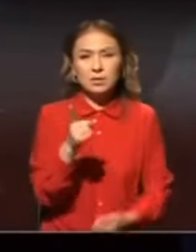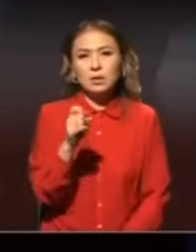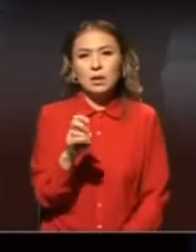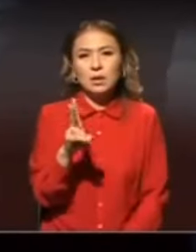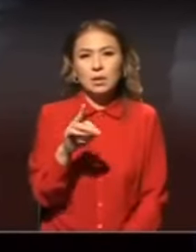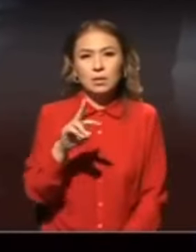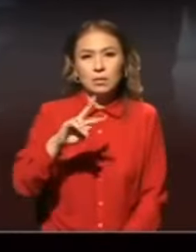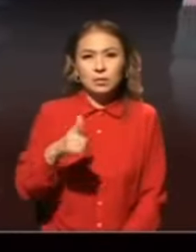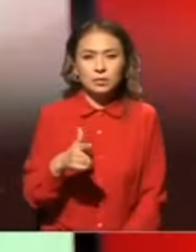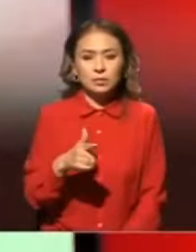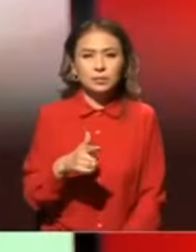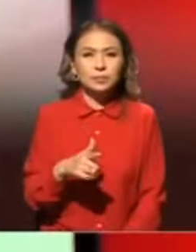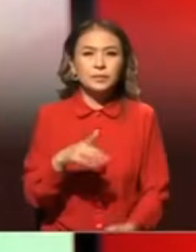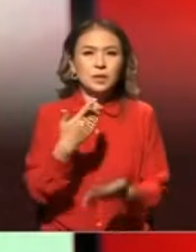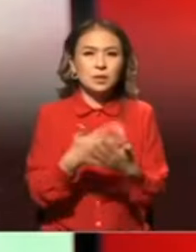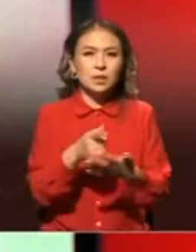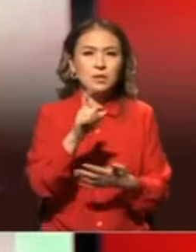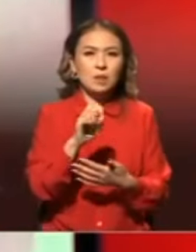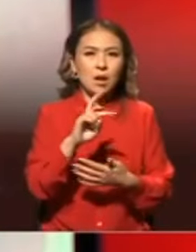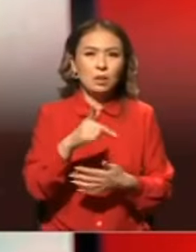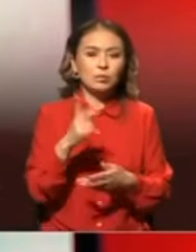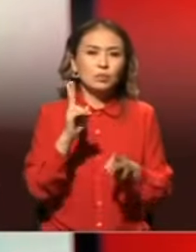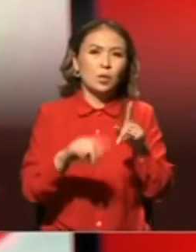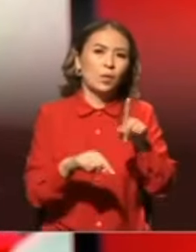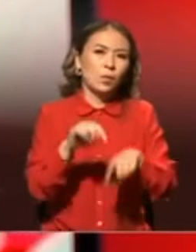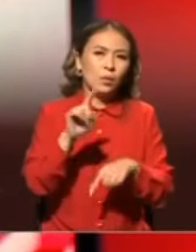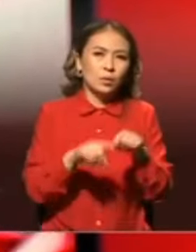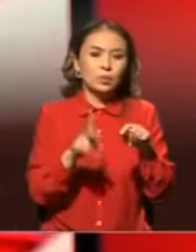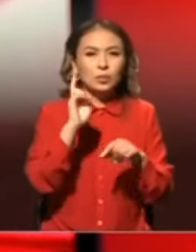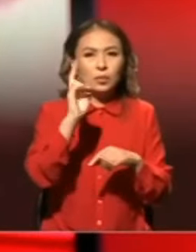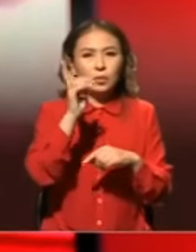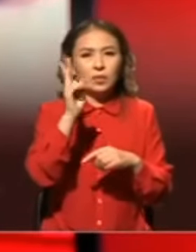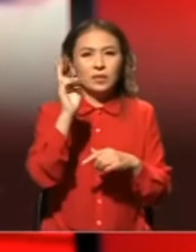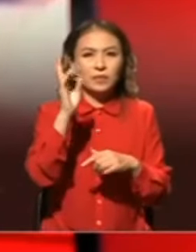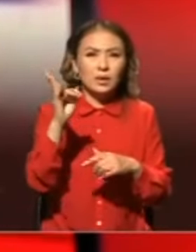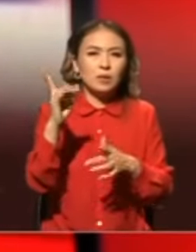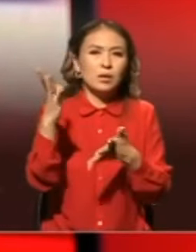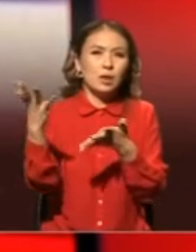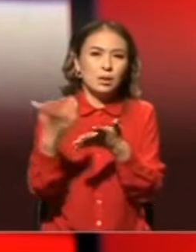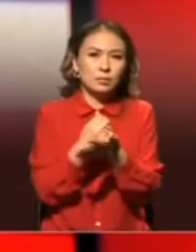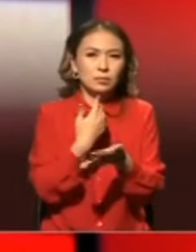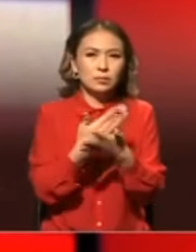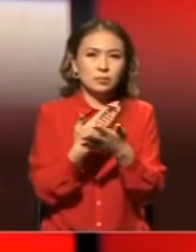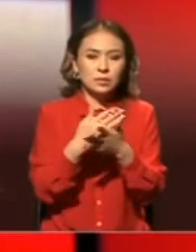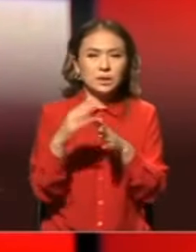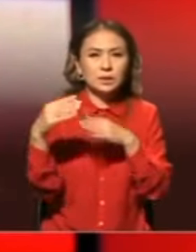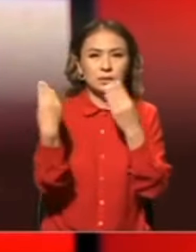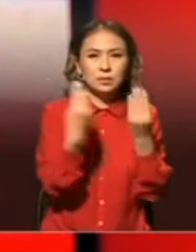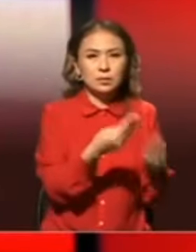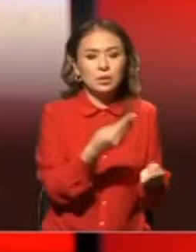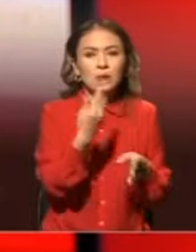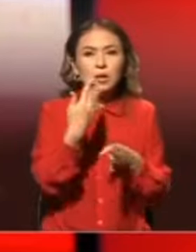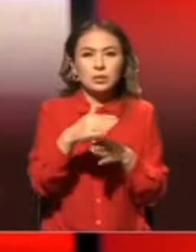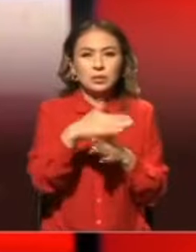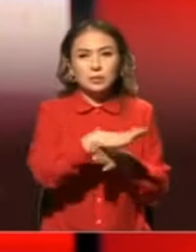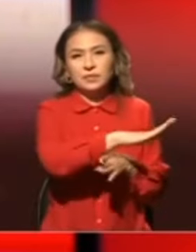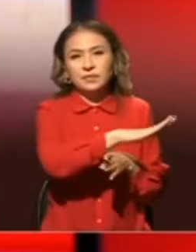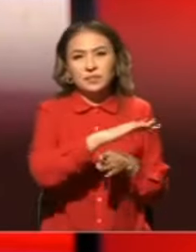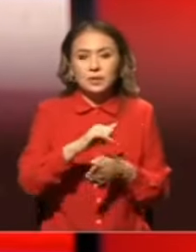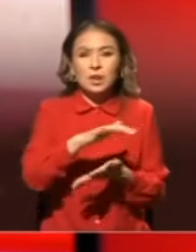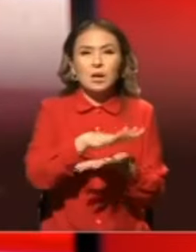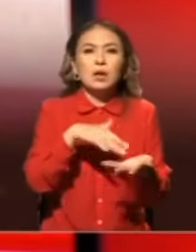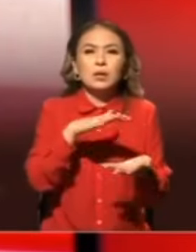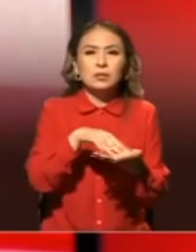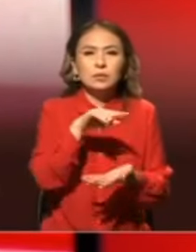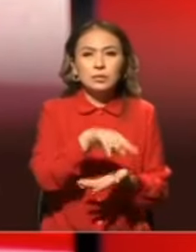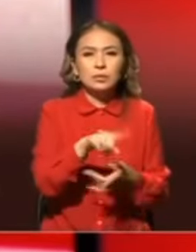Жарайды. Кепілдікті қаладағы тұрғын, туғаны, туысқаны, ағайыны, құдасы тауып берер өз пәтерін қойып. Несиені алды, несиені алғаннан кейін